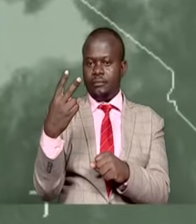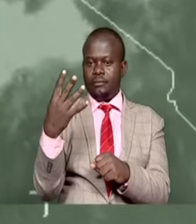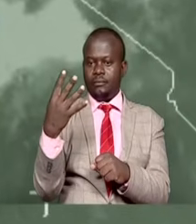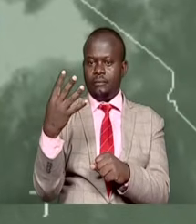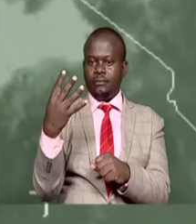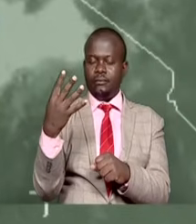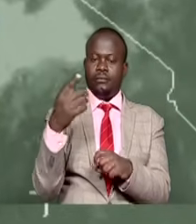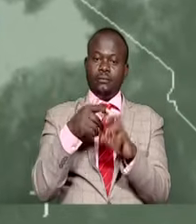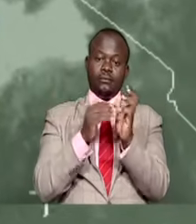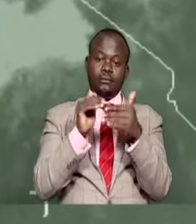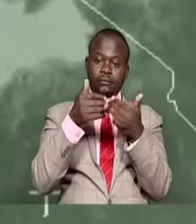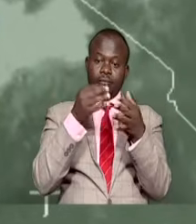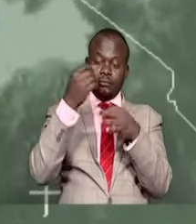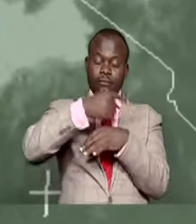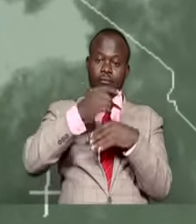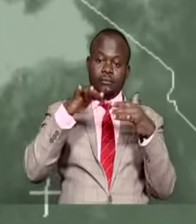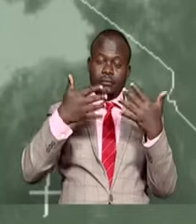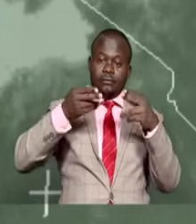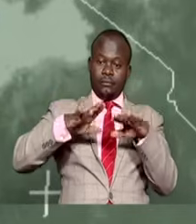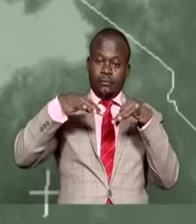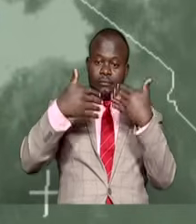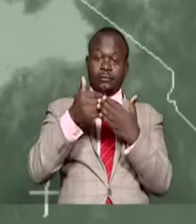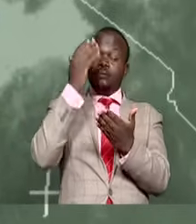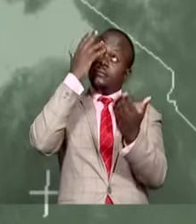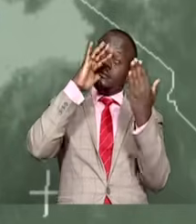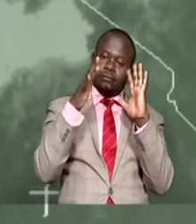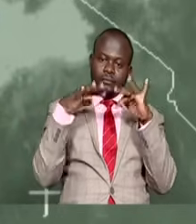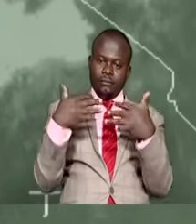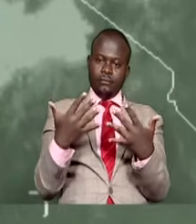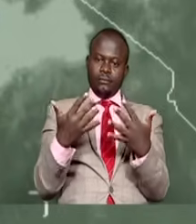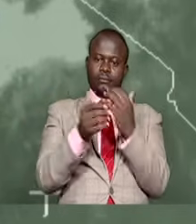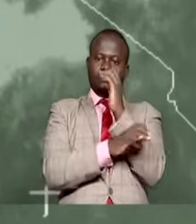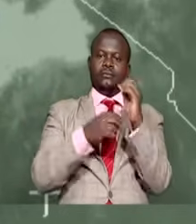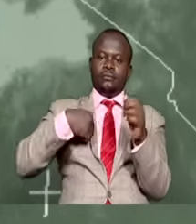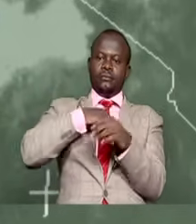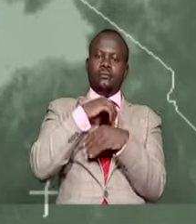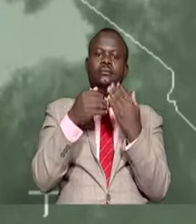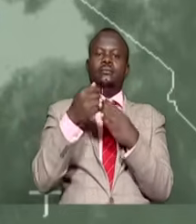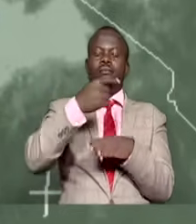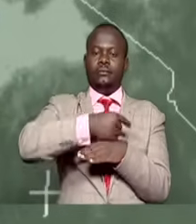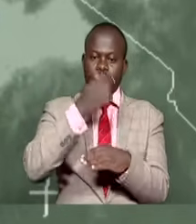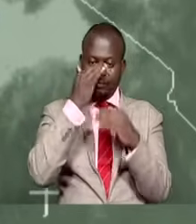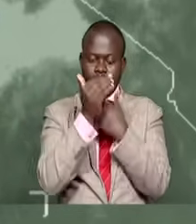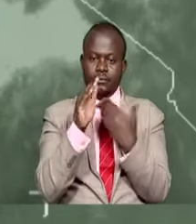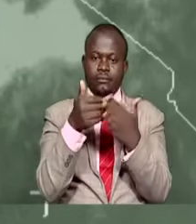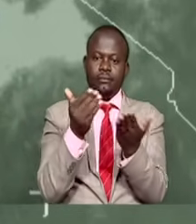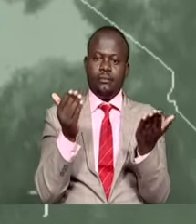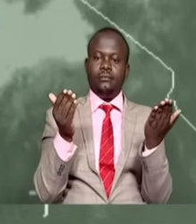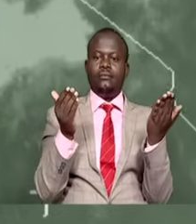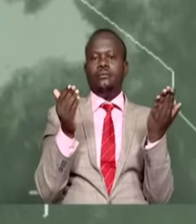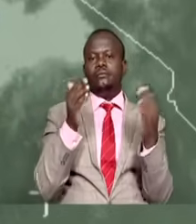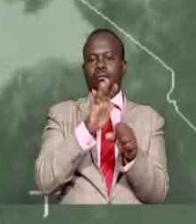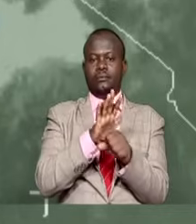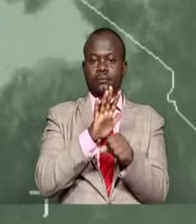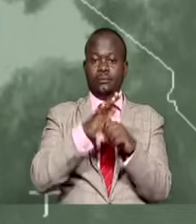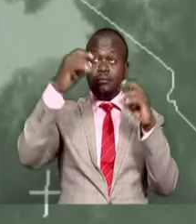2024 ariko turakomoza no kuri uyu munsi uko wagenze ndetse no ku kirere kiza kurara mu gihugu cyacu kuri uyu munsi rero mu masaha ya mu gitondo twaramukanye urunyurane